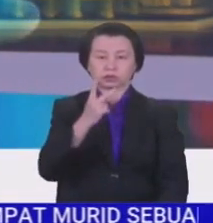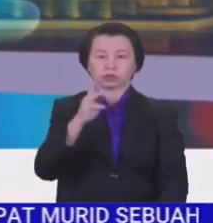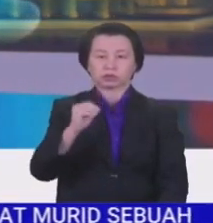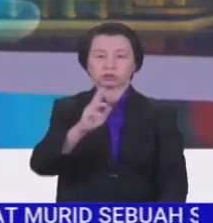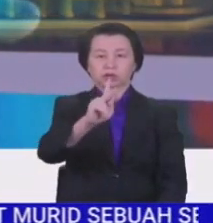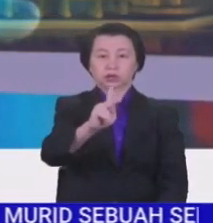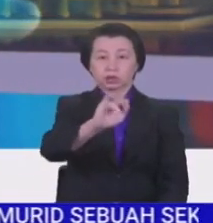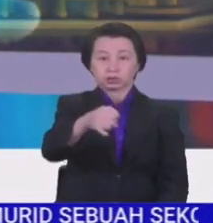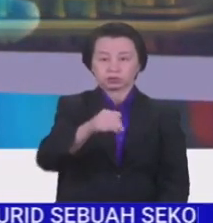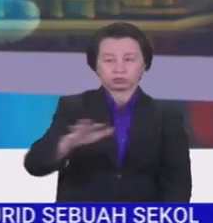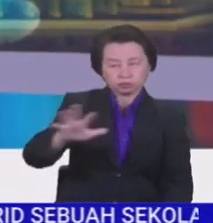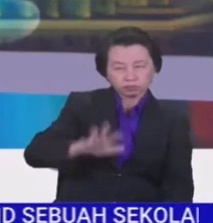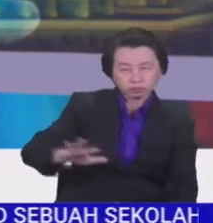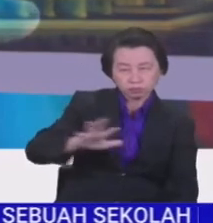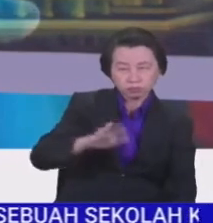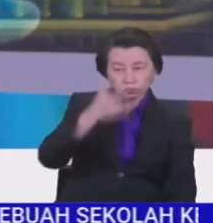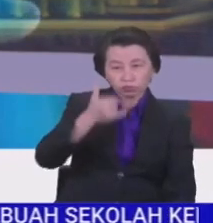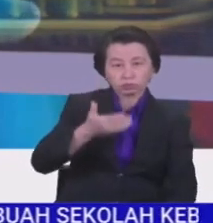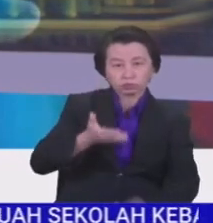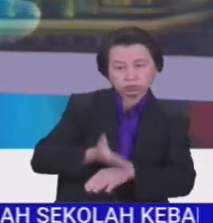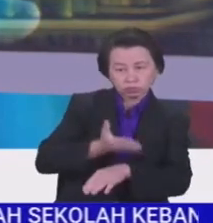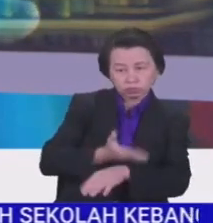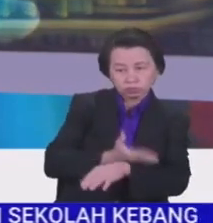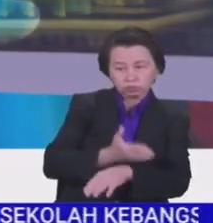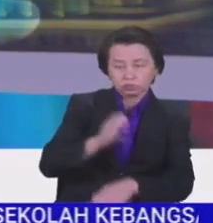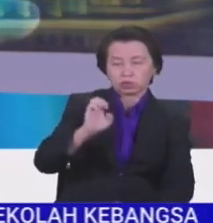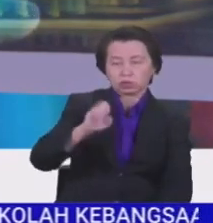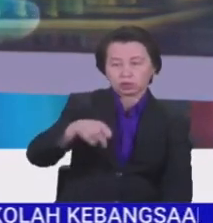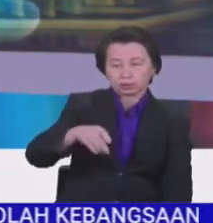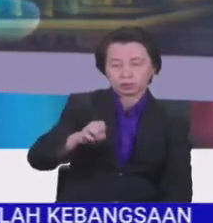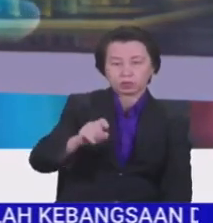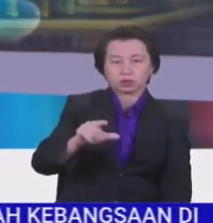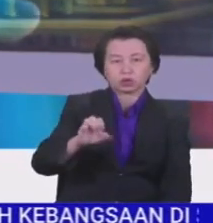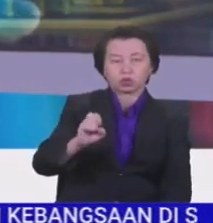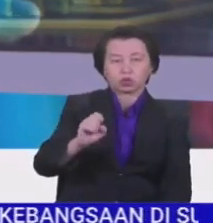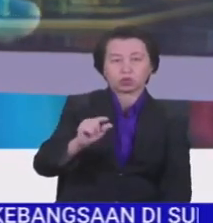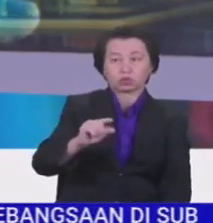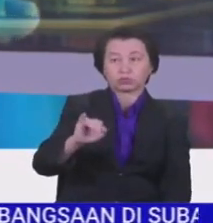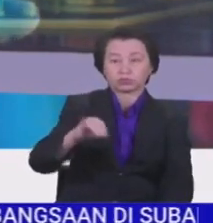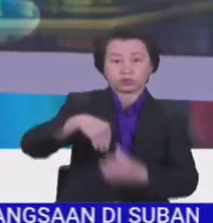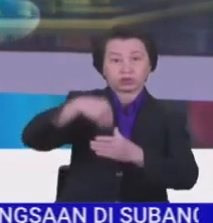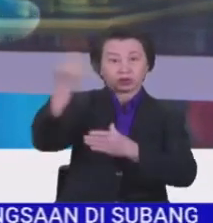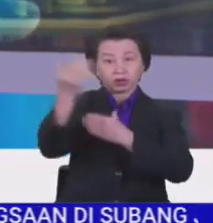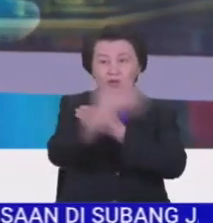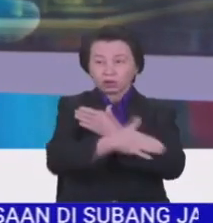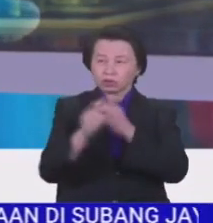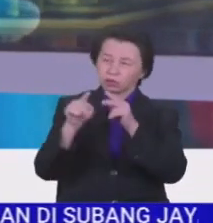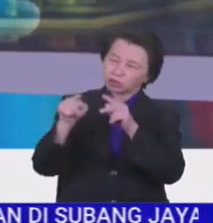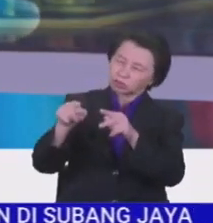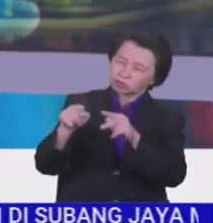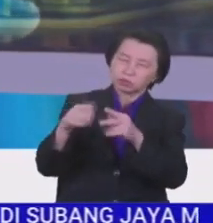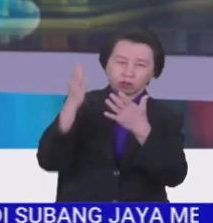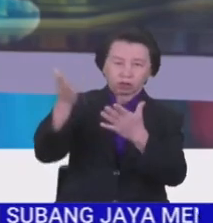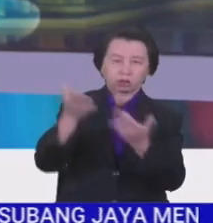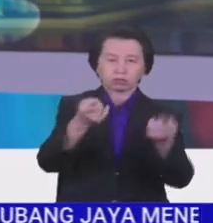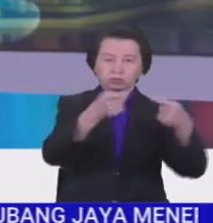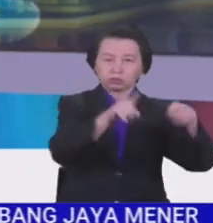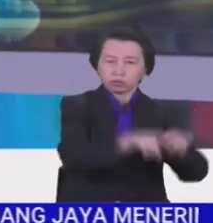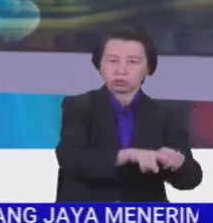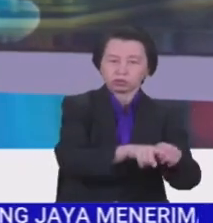Jamaluddin, jangkaan berdasarkan perkembangan epidemiologi di negara luar yang menunjukkan gelombang berkenaan akan